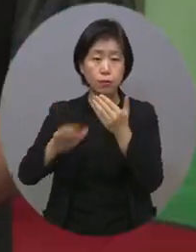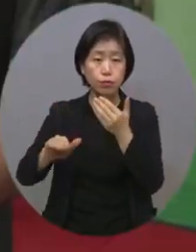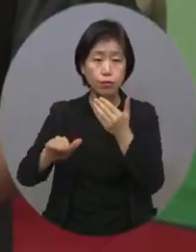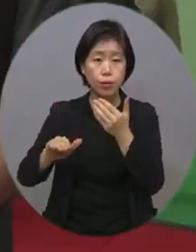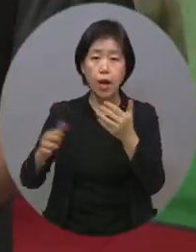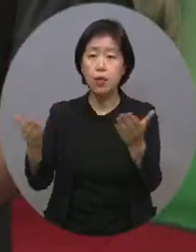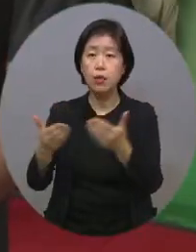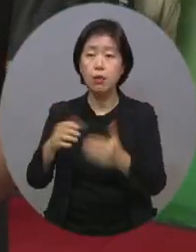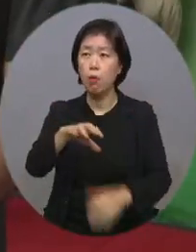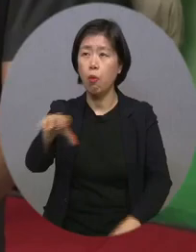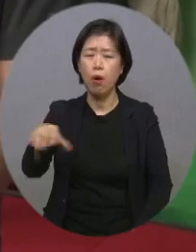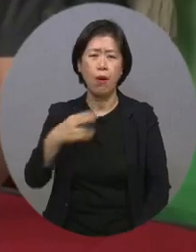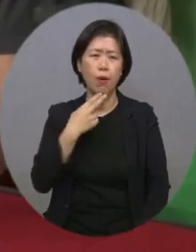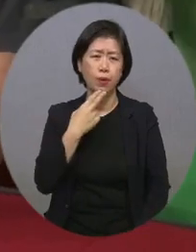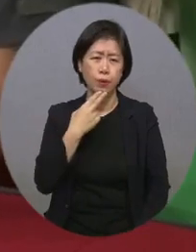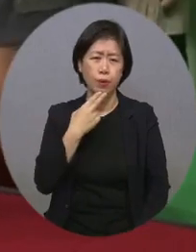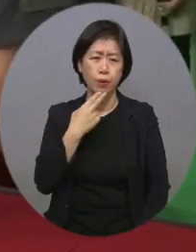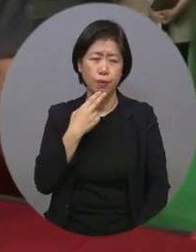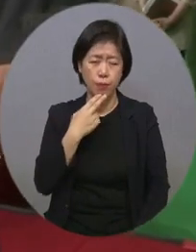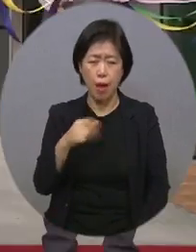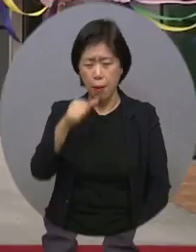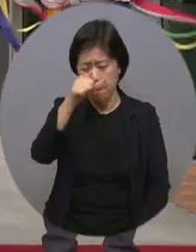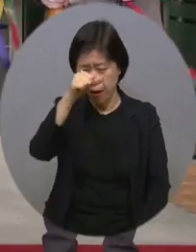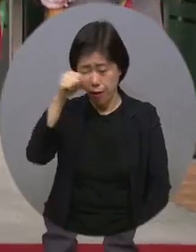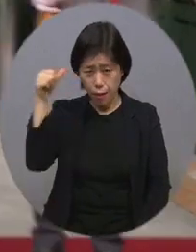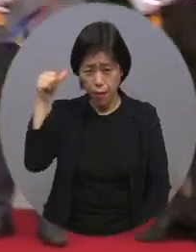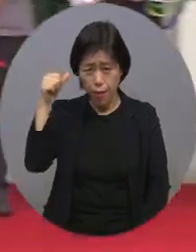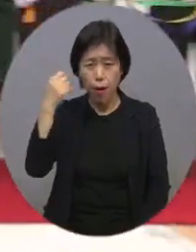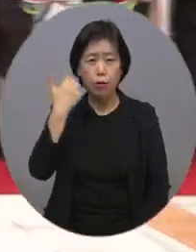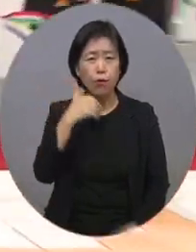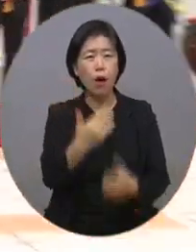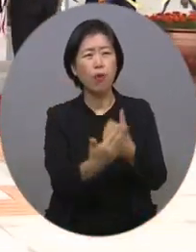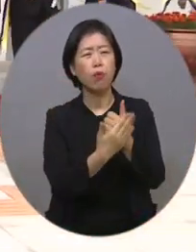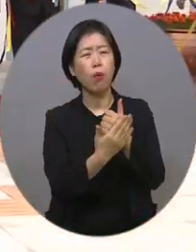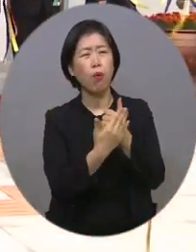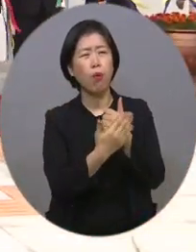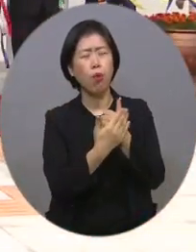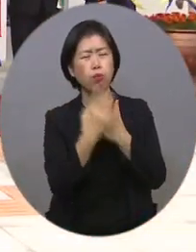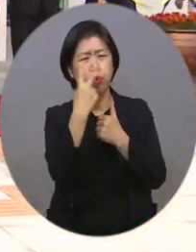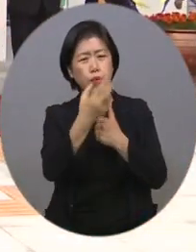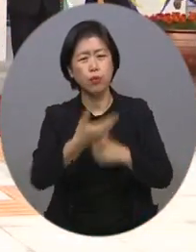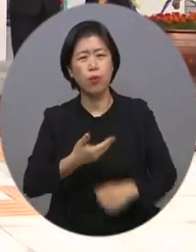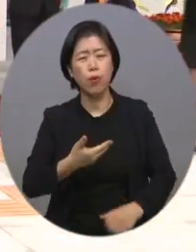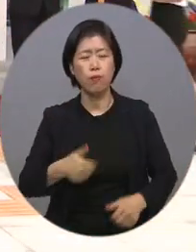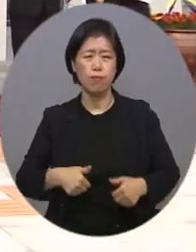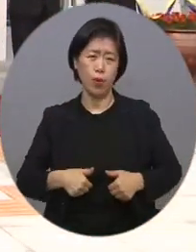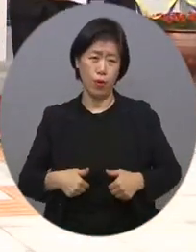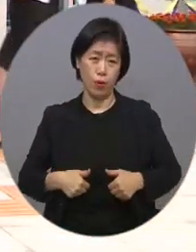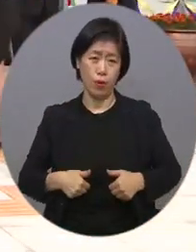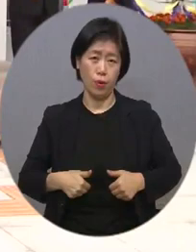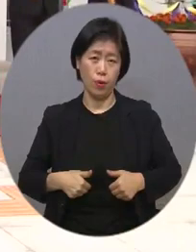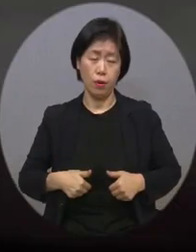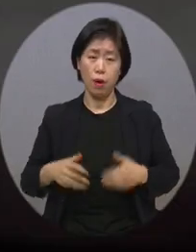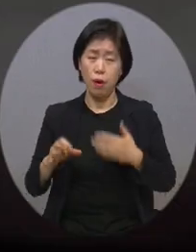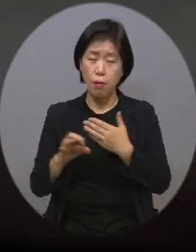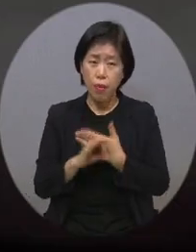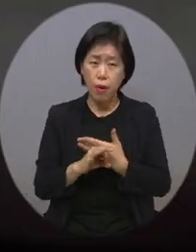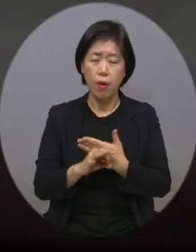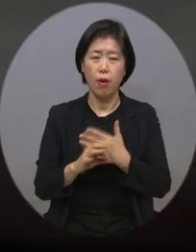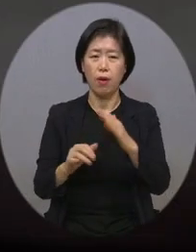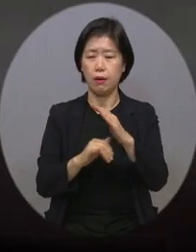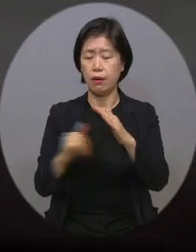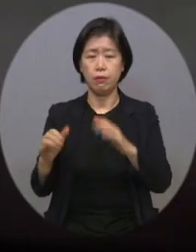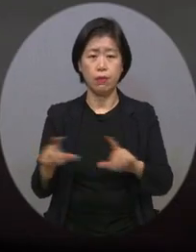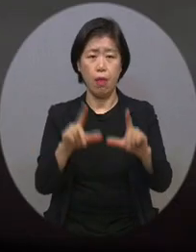없습니다. 발달장애인들은 평생 주변에서 가족이나 누가 케어를 해줘야 되는데 그렇게 되다 보면은